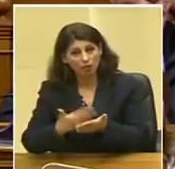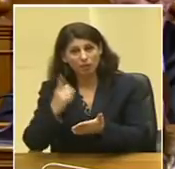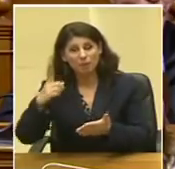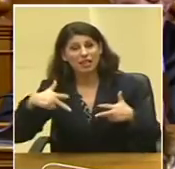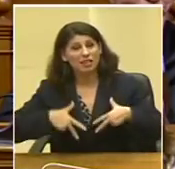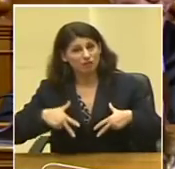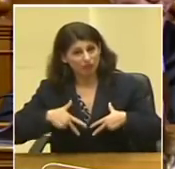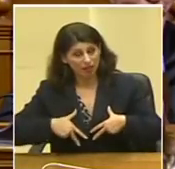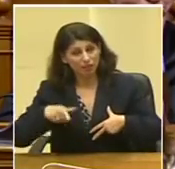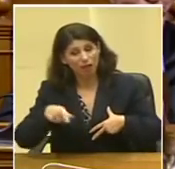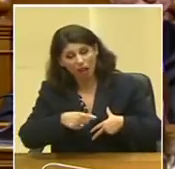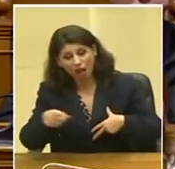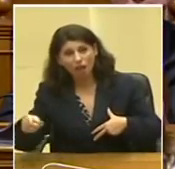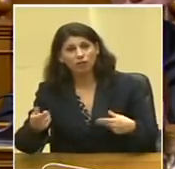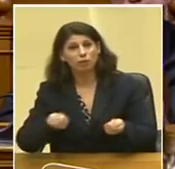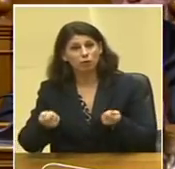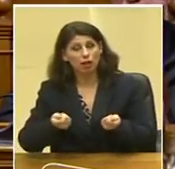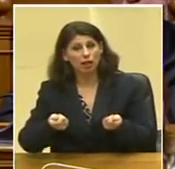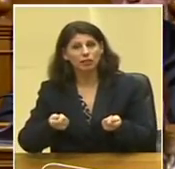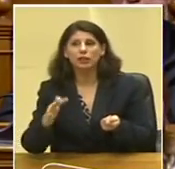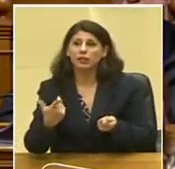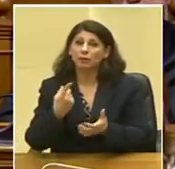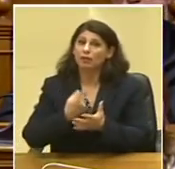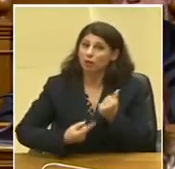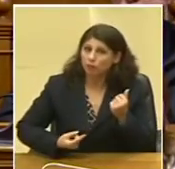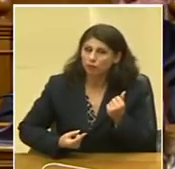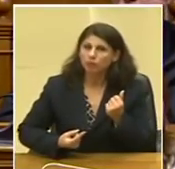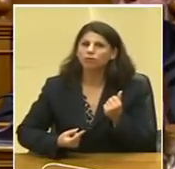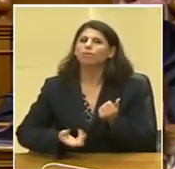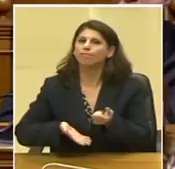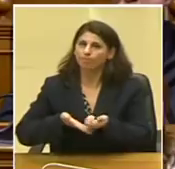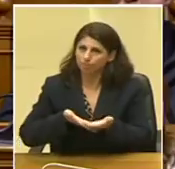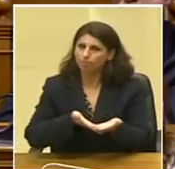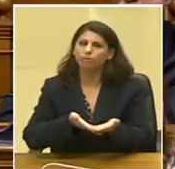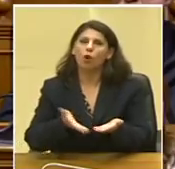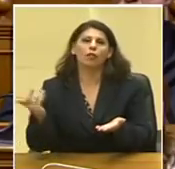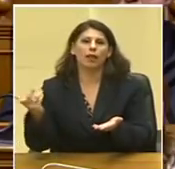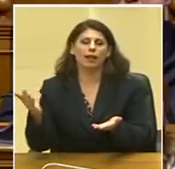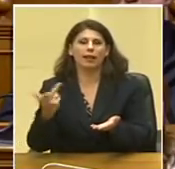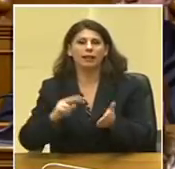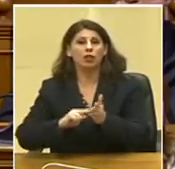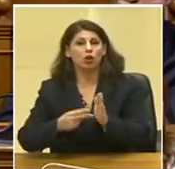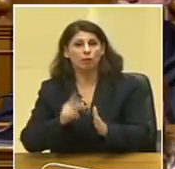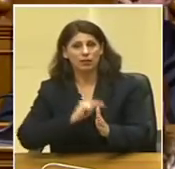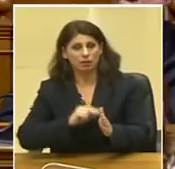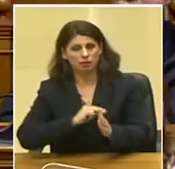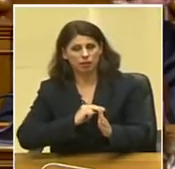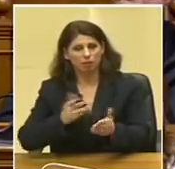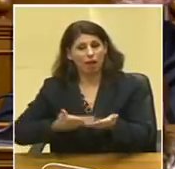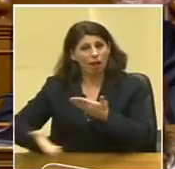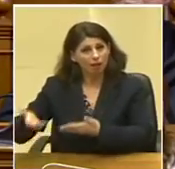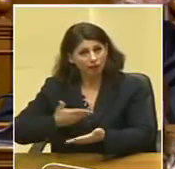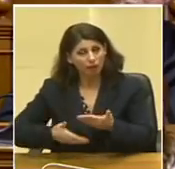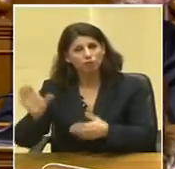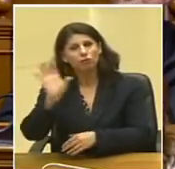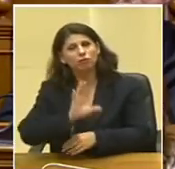τις πράξεις της ή τις παραλήψεις της ευνοεί κάποια οικονομικά συμφέροντα. Το αντάλλαγμα